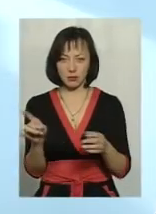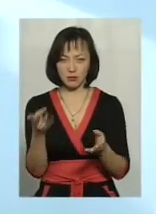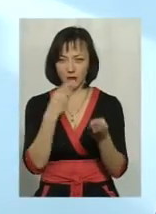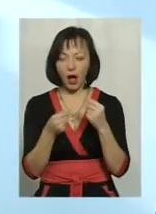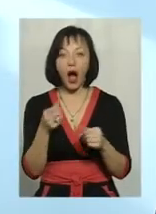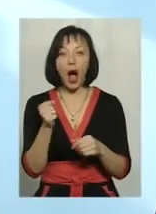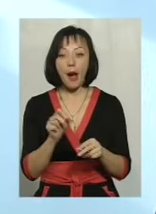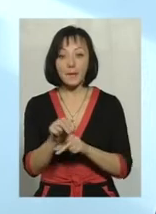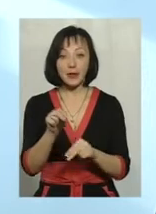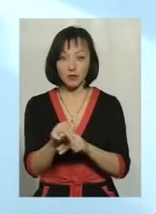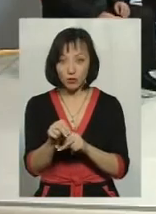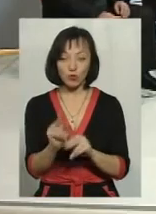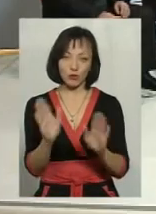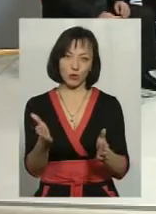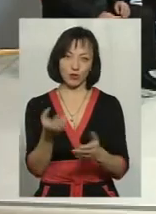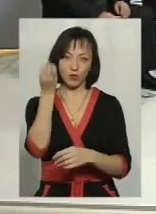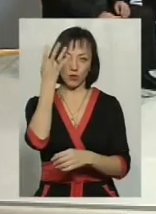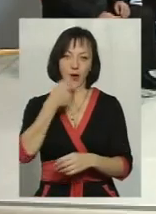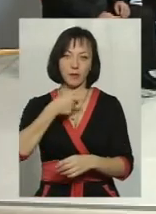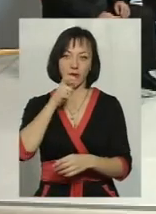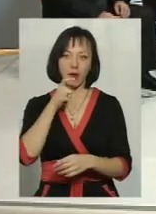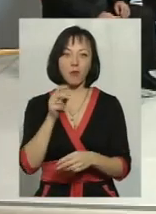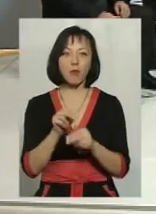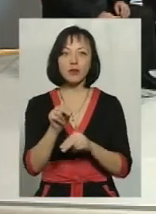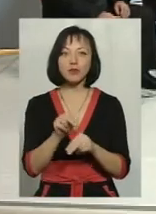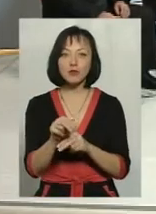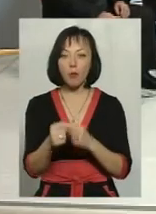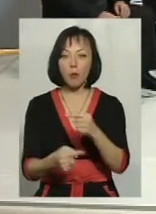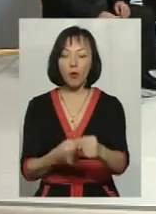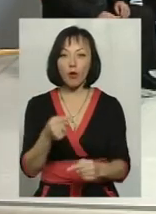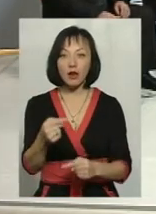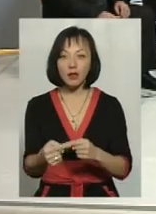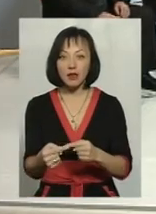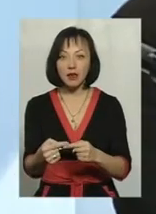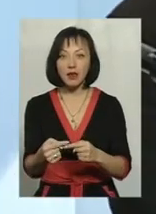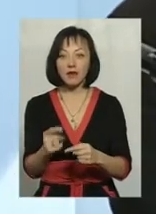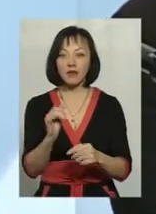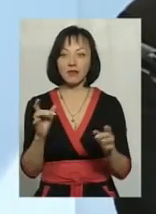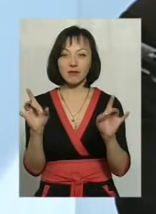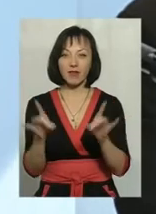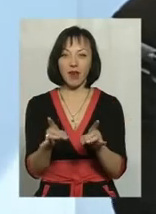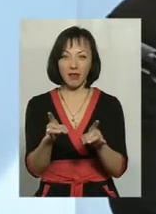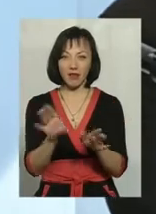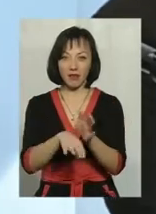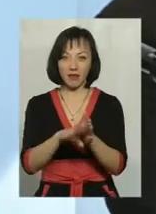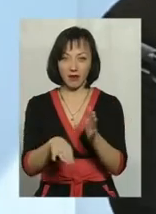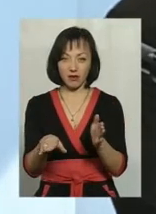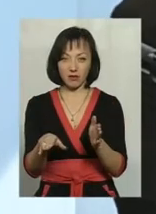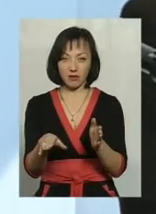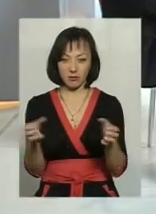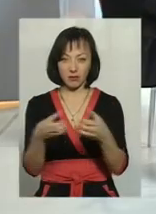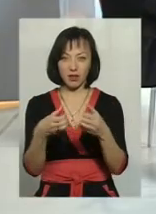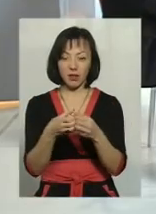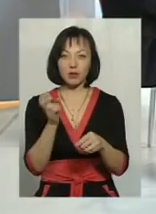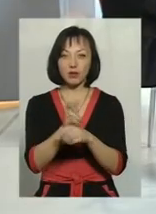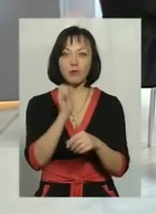А привчимо, от вам буде і культура пиття. Бо привчимо покоління йти в наливайку, яка ніде не зареєстрована. Причому йти до